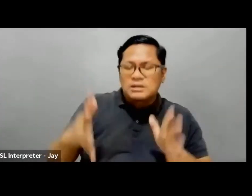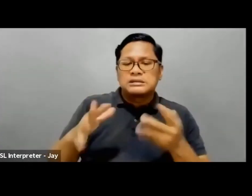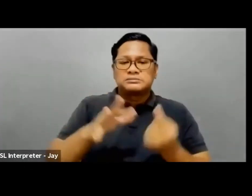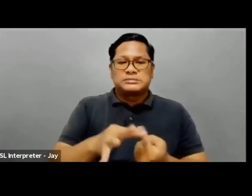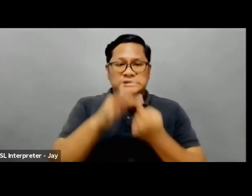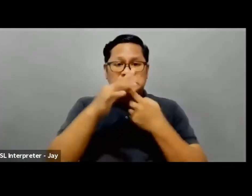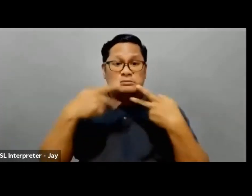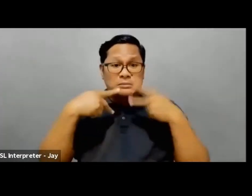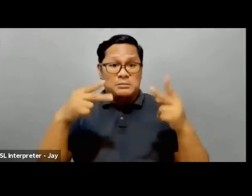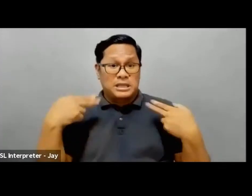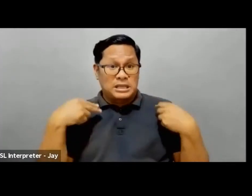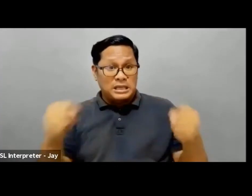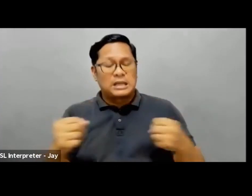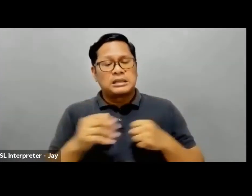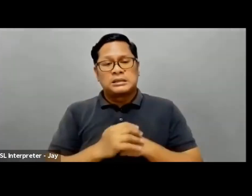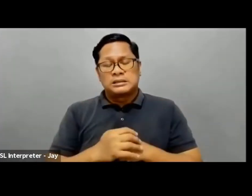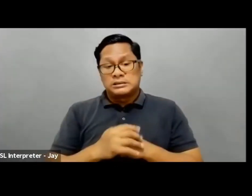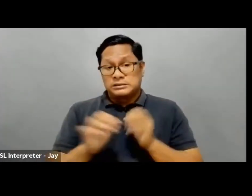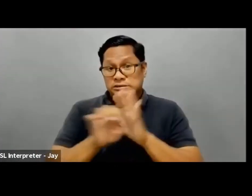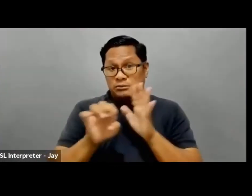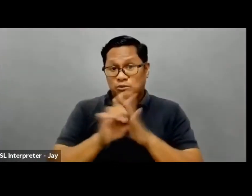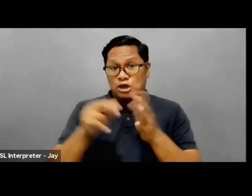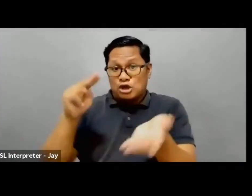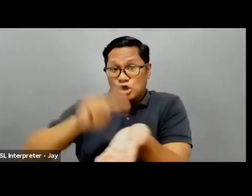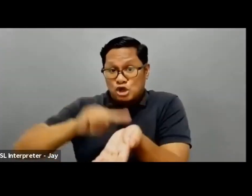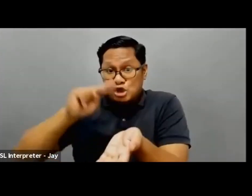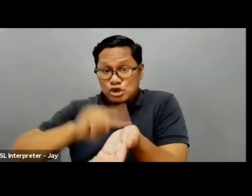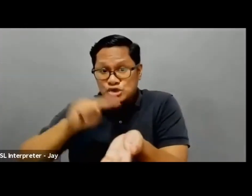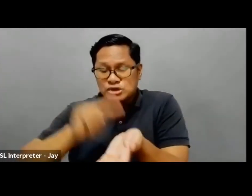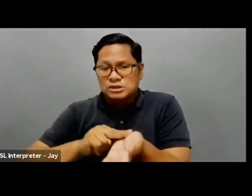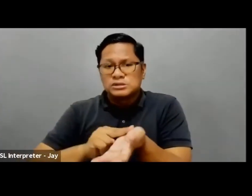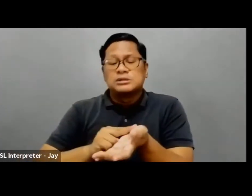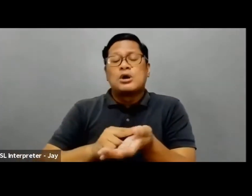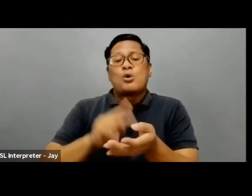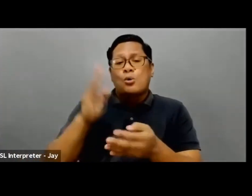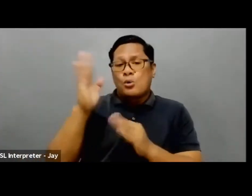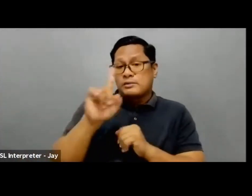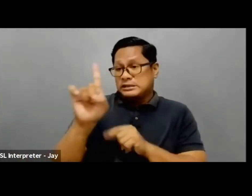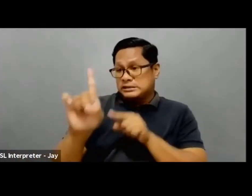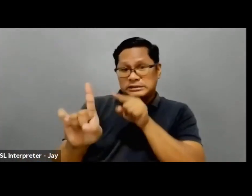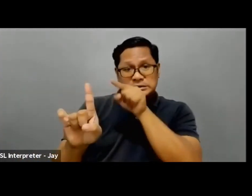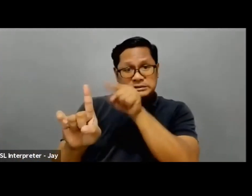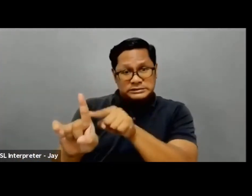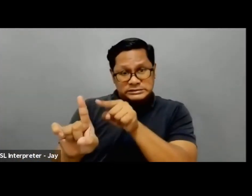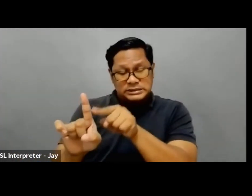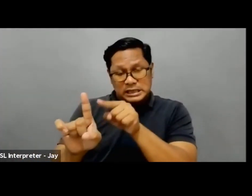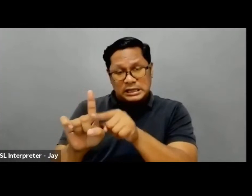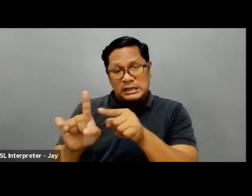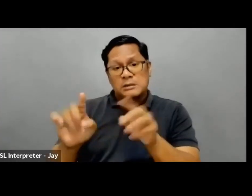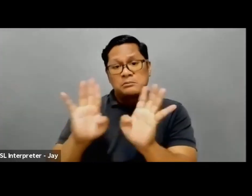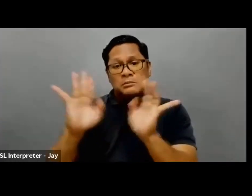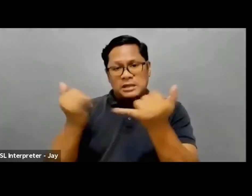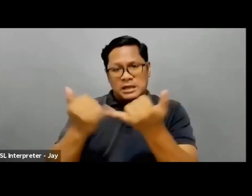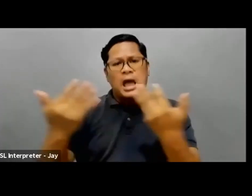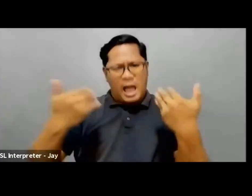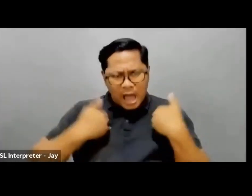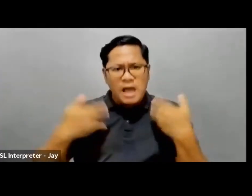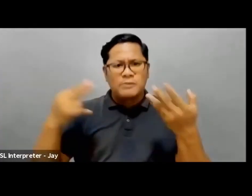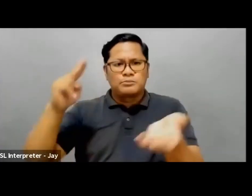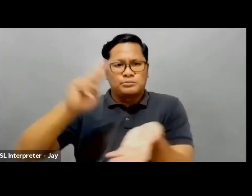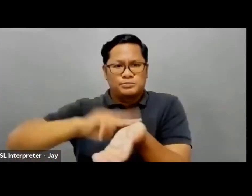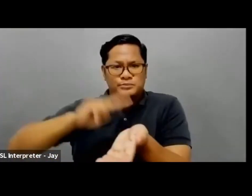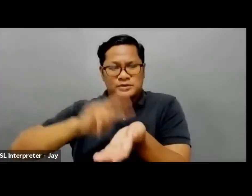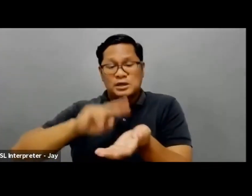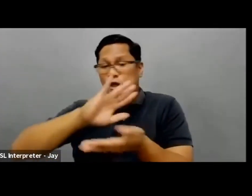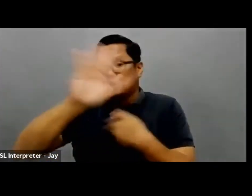health. Halimbawa po sa mga nurses, sana bawat isang barangay ay mayroong isang nurse. At sana po ay lahat